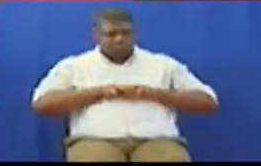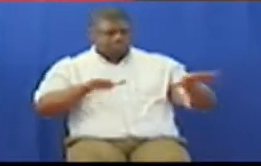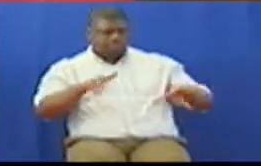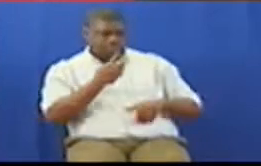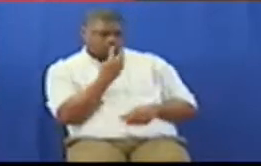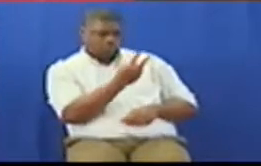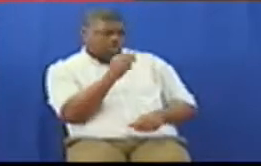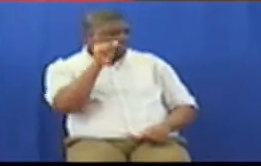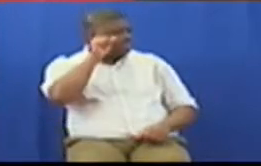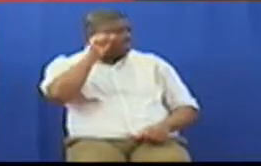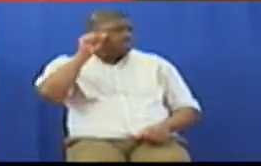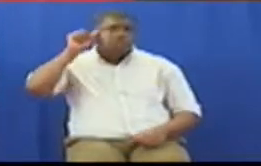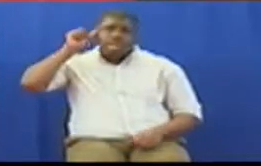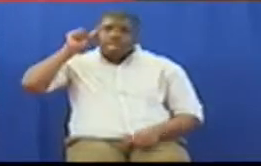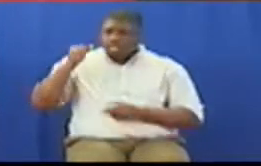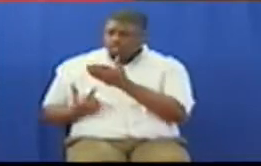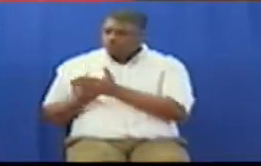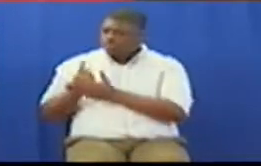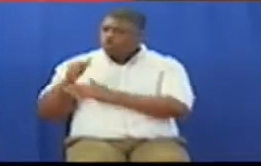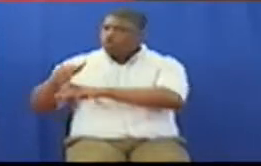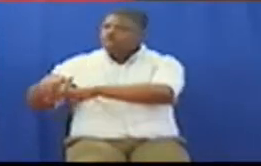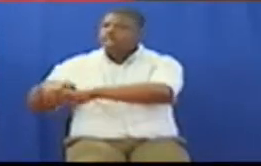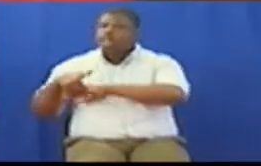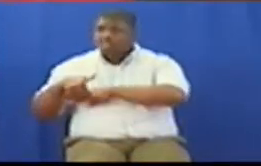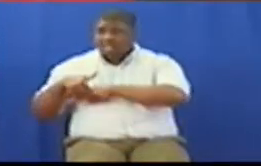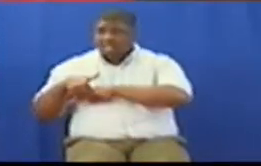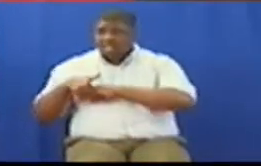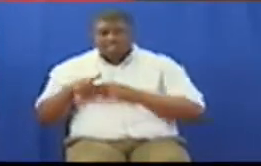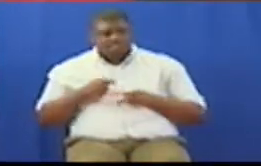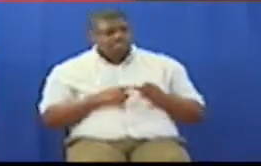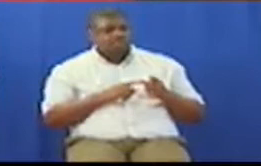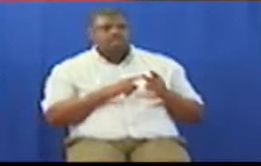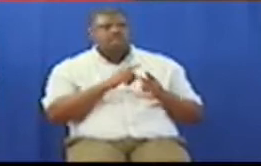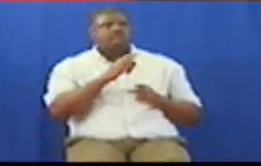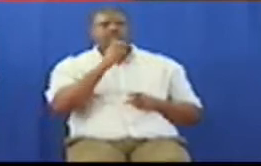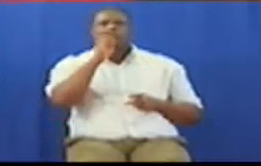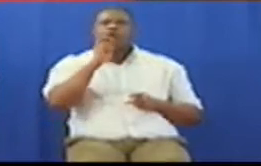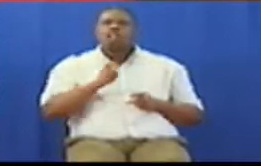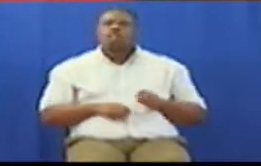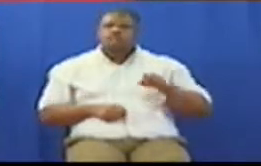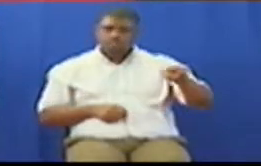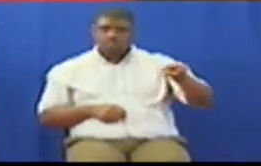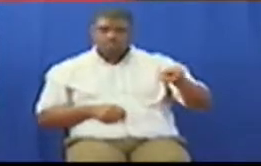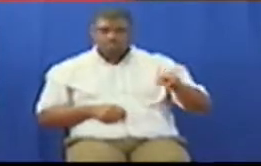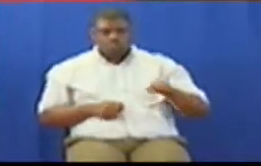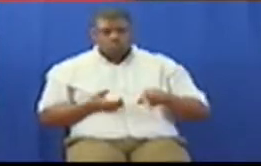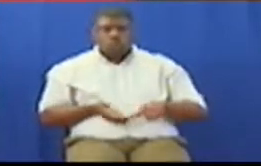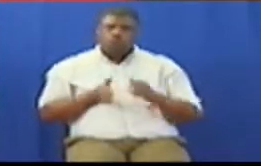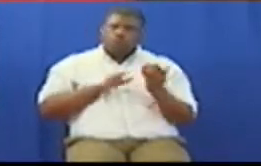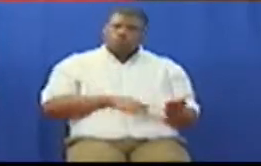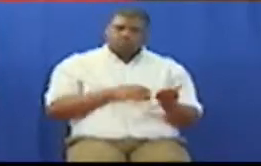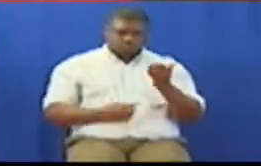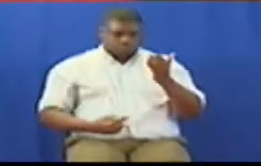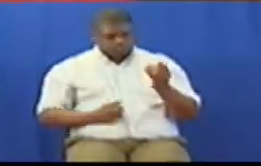China, yaliyotokea London, St. Thomas ambapo mwalimu wetu alitibiwa pale, umauti ulimkuta pale,